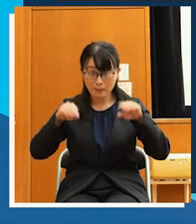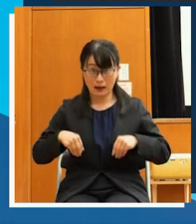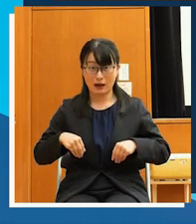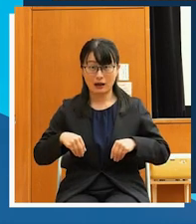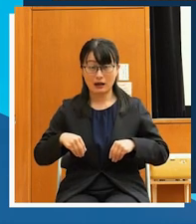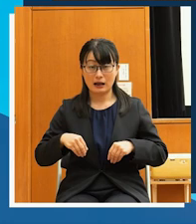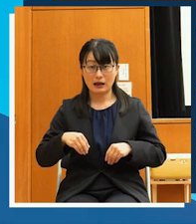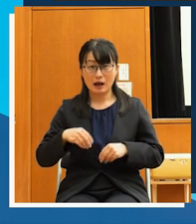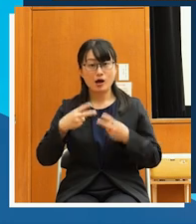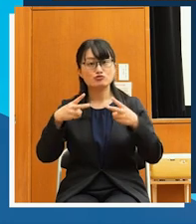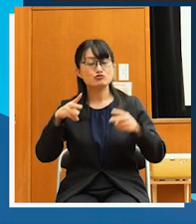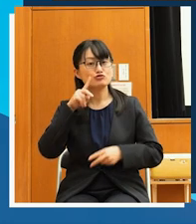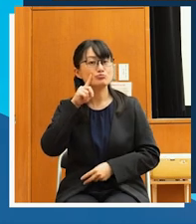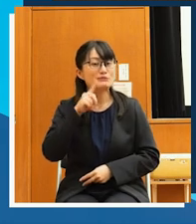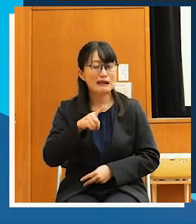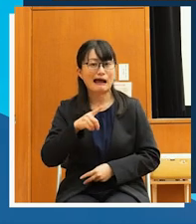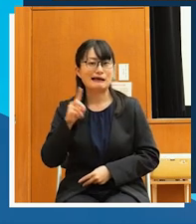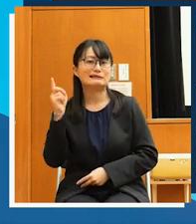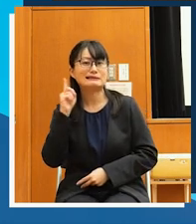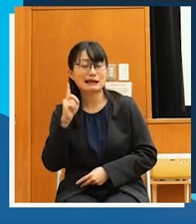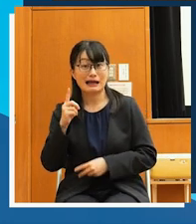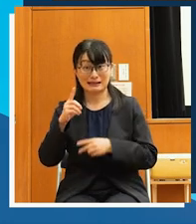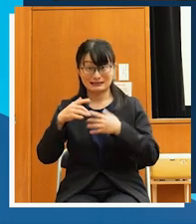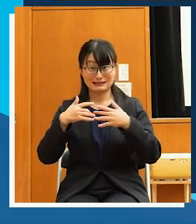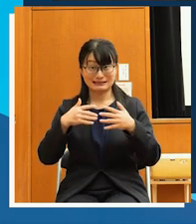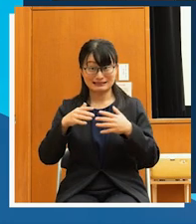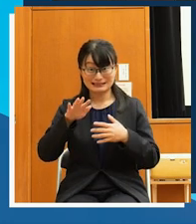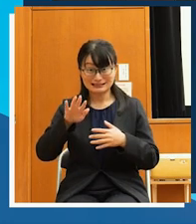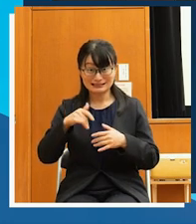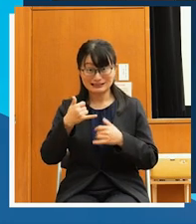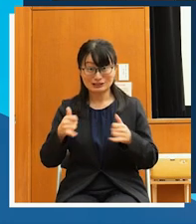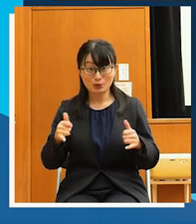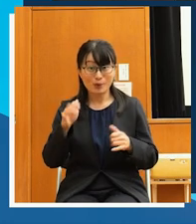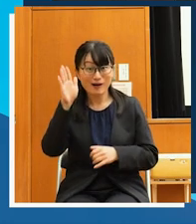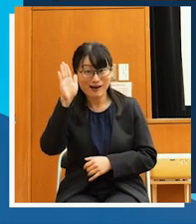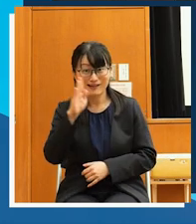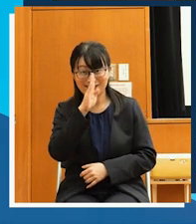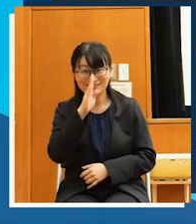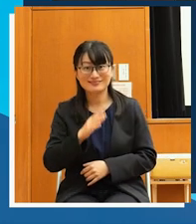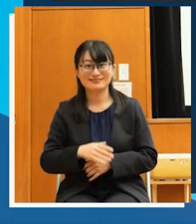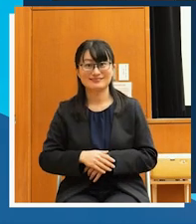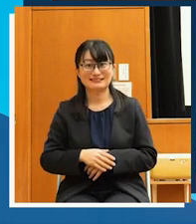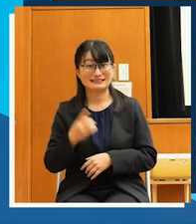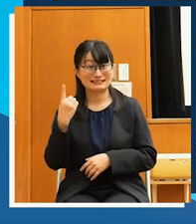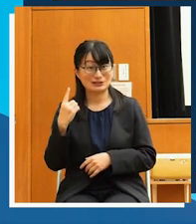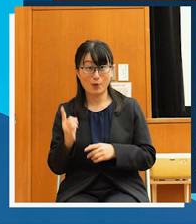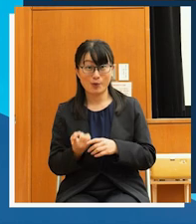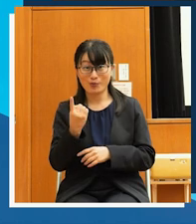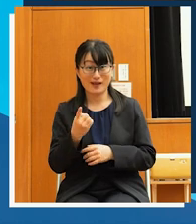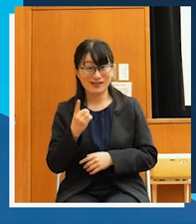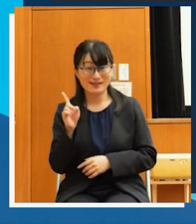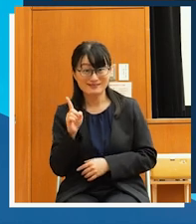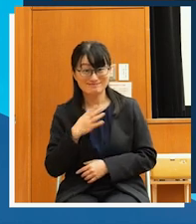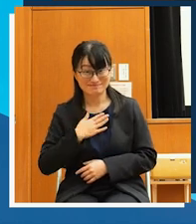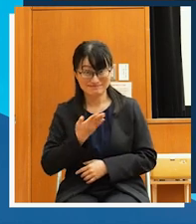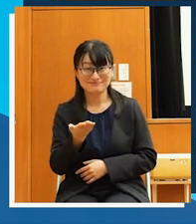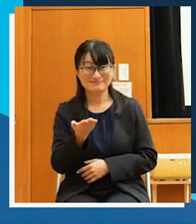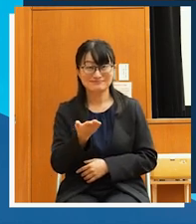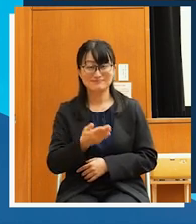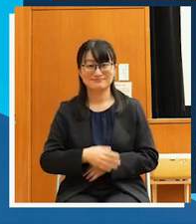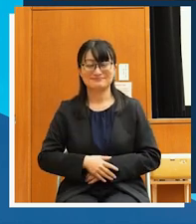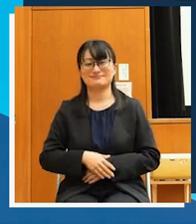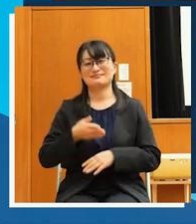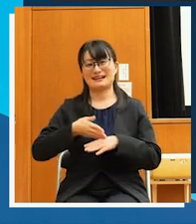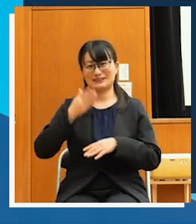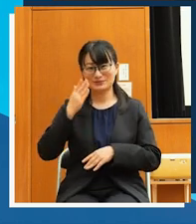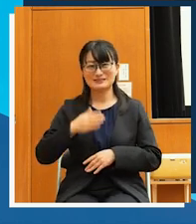何か見たよ聞いたよっていうことがある方ってのはどのぐらいいらっしゃいます昨日何が起きたんだろう沖縄でありがとうございますでは今日